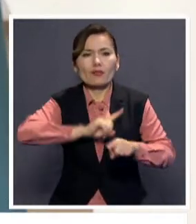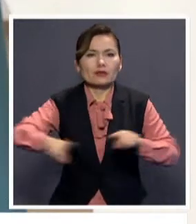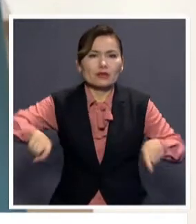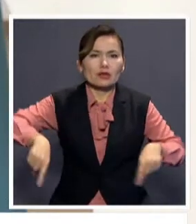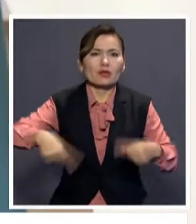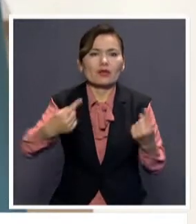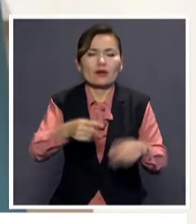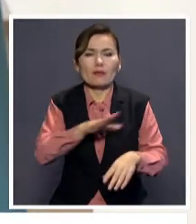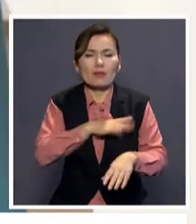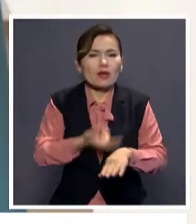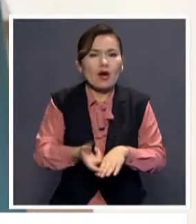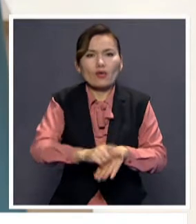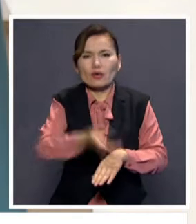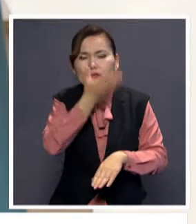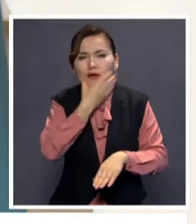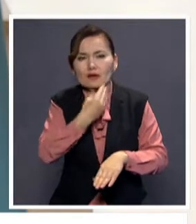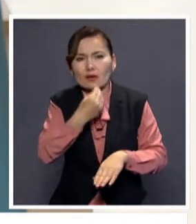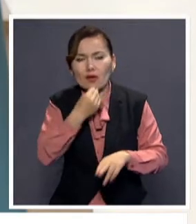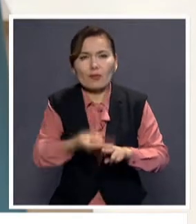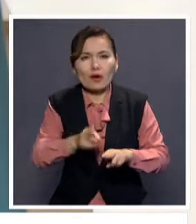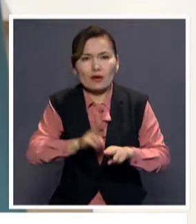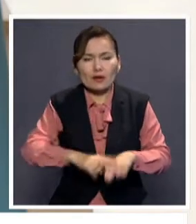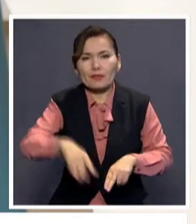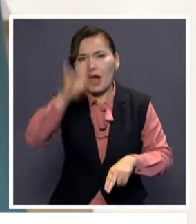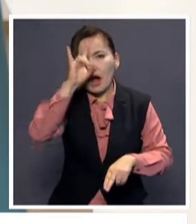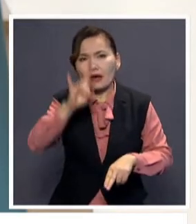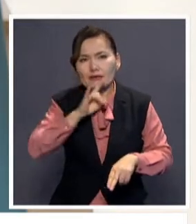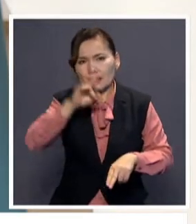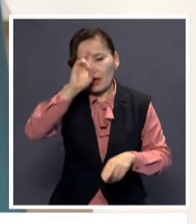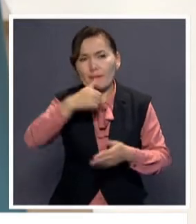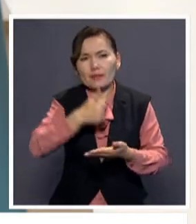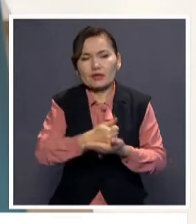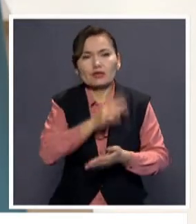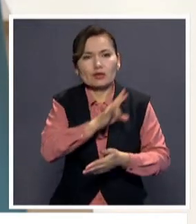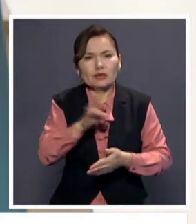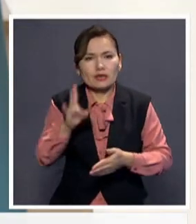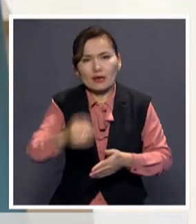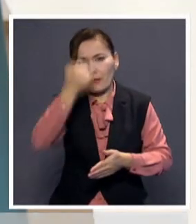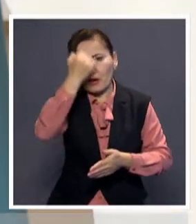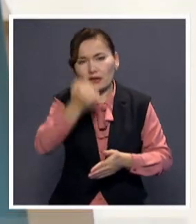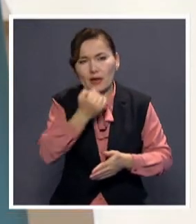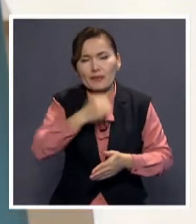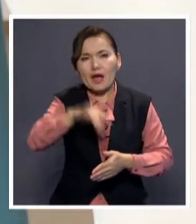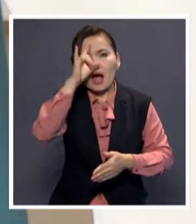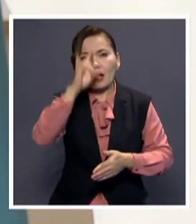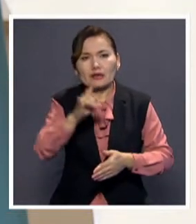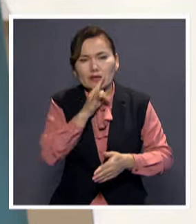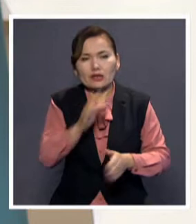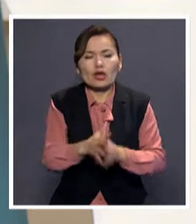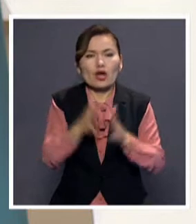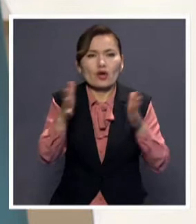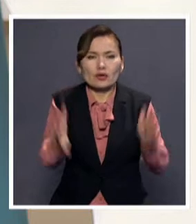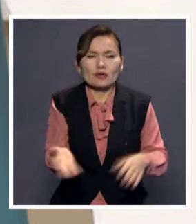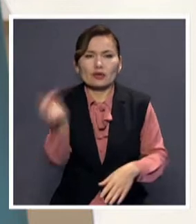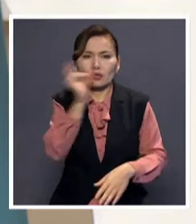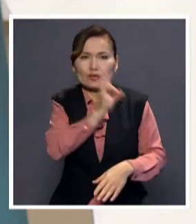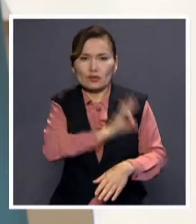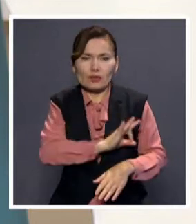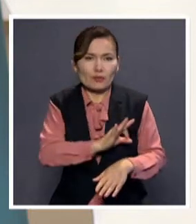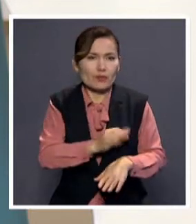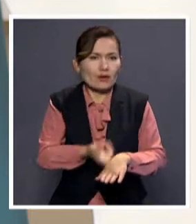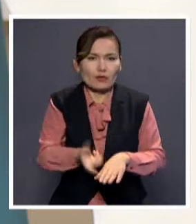ерекше, энергиясы мол және өз ісіне жан тәнімен берілген президент Нұрсұлтан Назарбаевтың арқасында Қазақстанның қол жеткізіп отырған табыстарына да